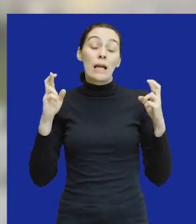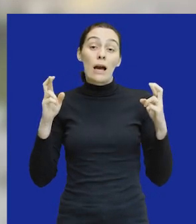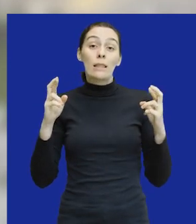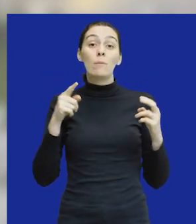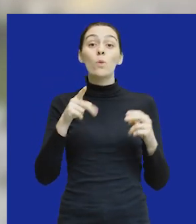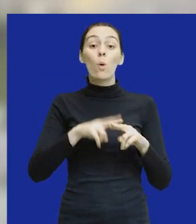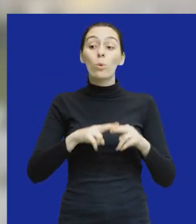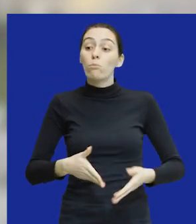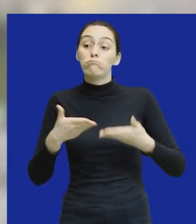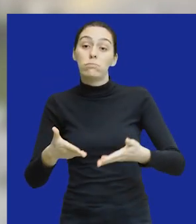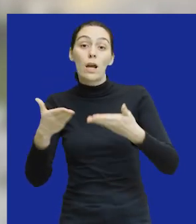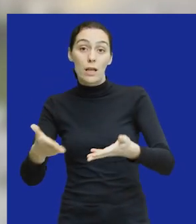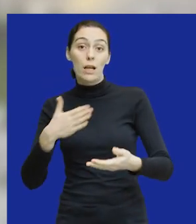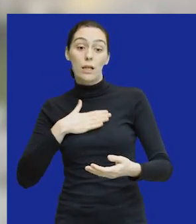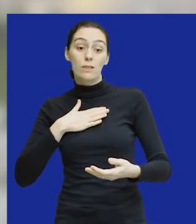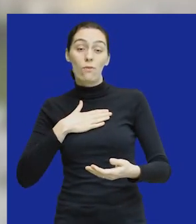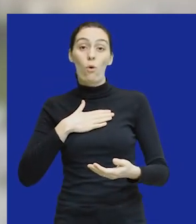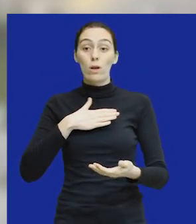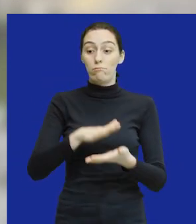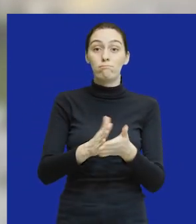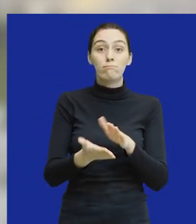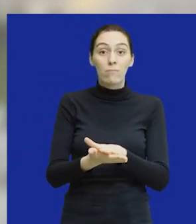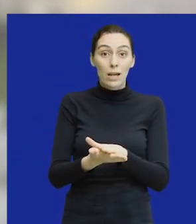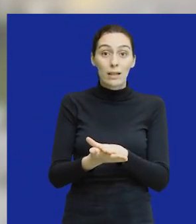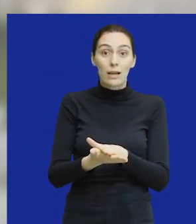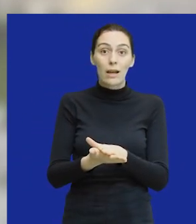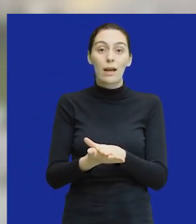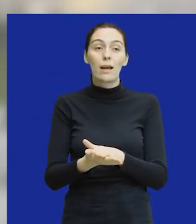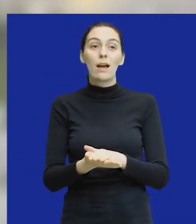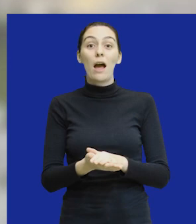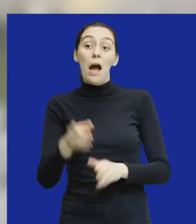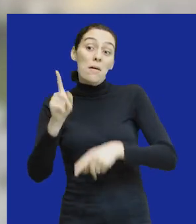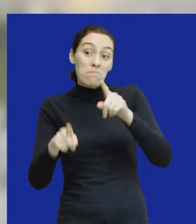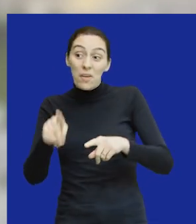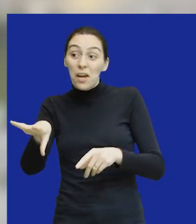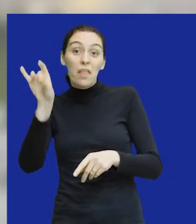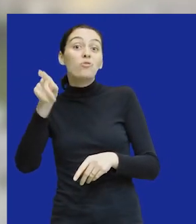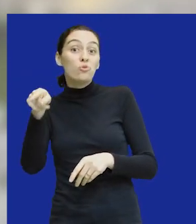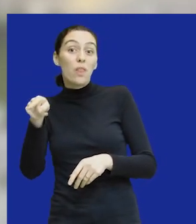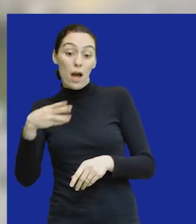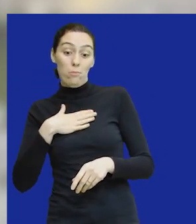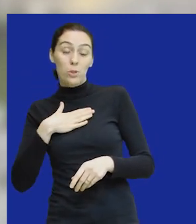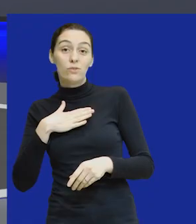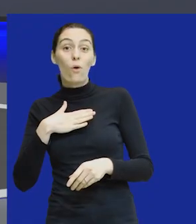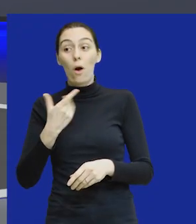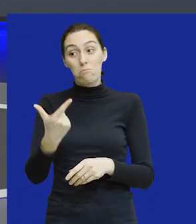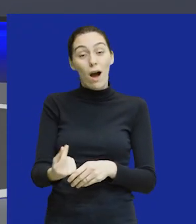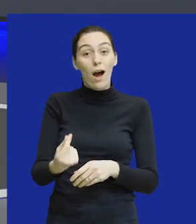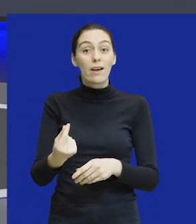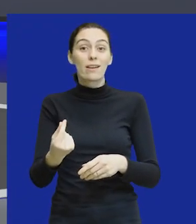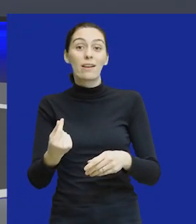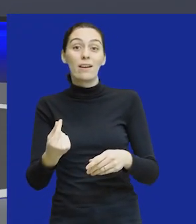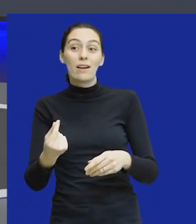to prenijeti i na svoje partnere, ako nisu zajedno s njima, ako ih ne nađu tamo, jer ima mnogo simpatija i parova